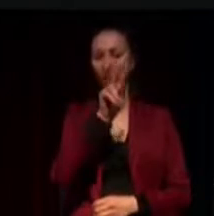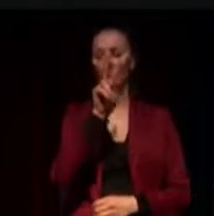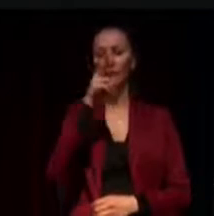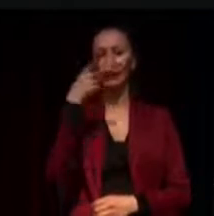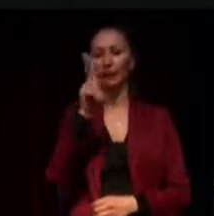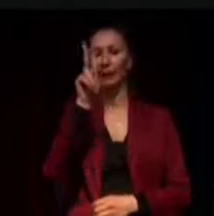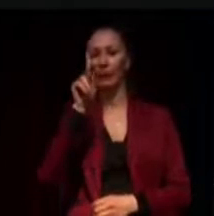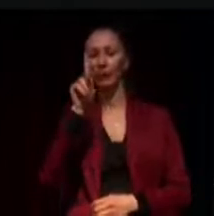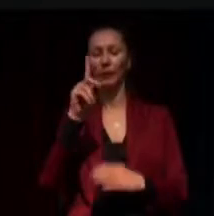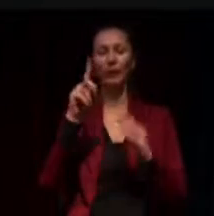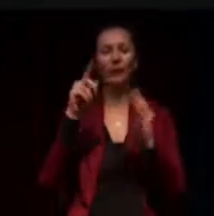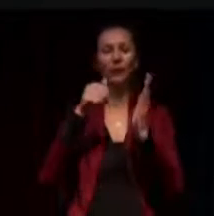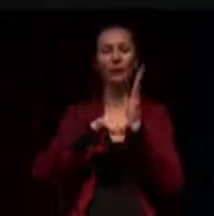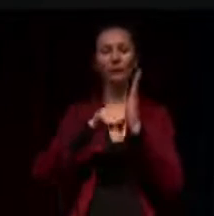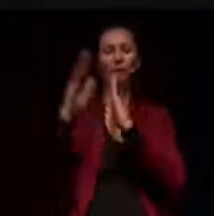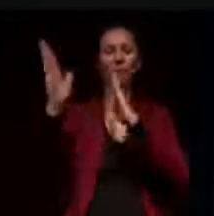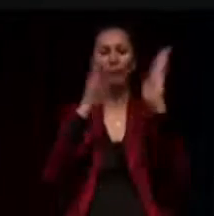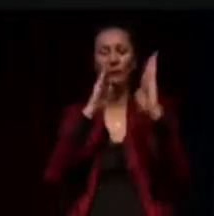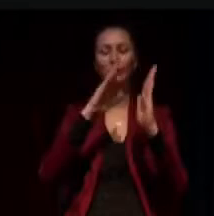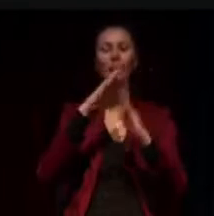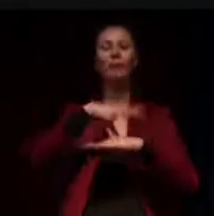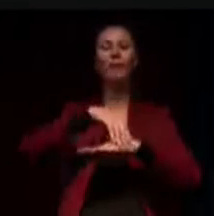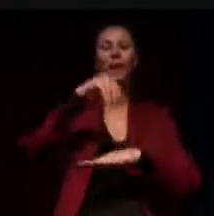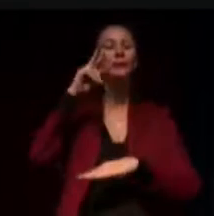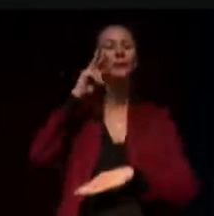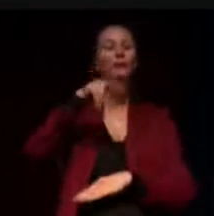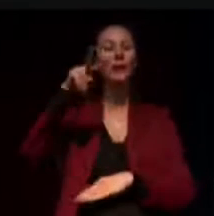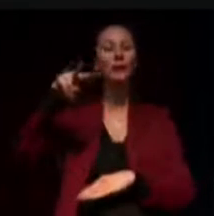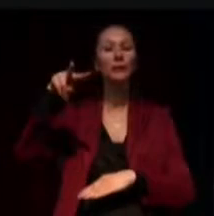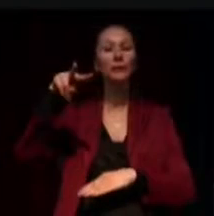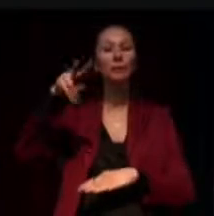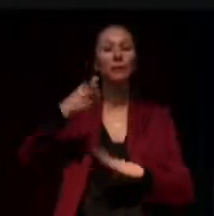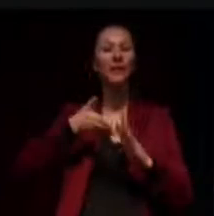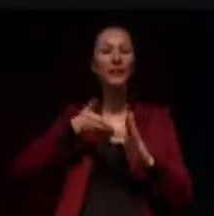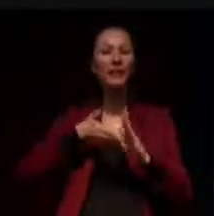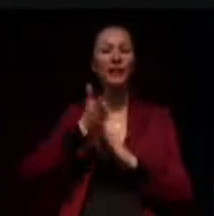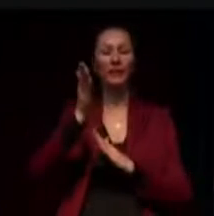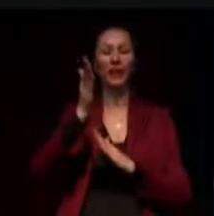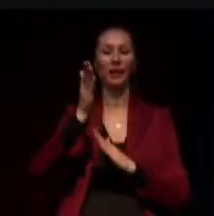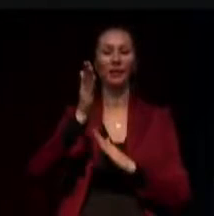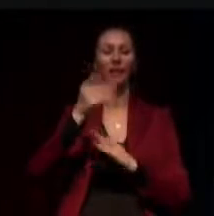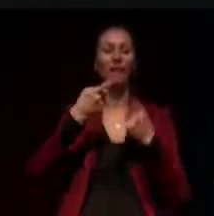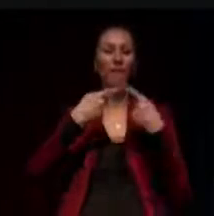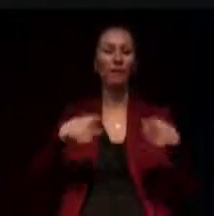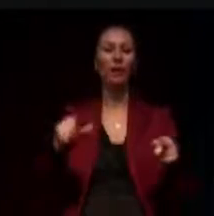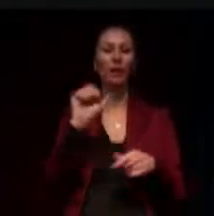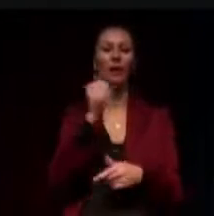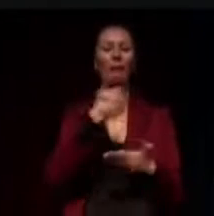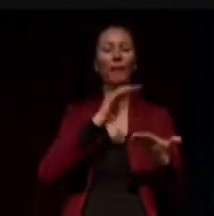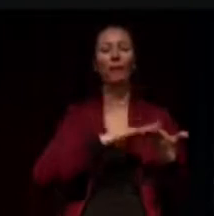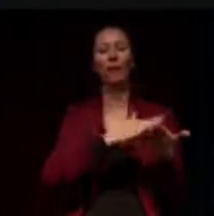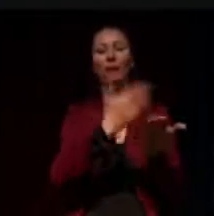2020-2021 yılı arasında temsil tanıtım giderleri farkı değerli arkadaşlar, kıymetli arkadaşlar.